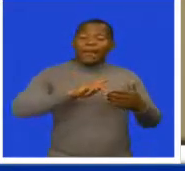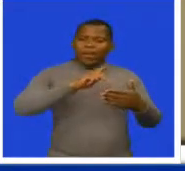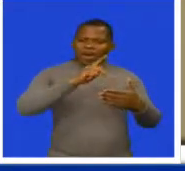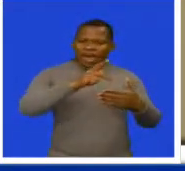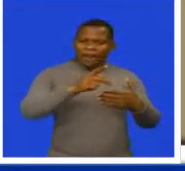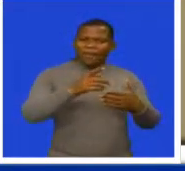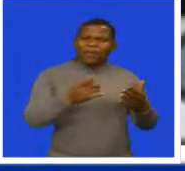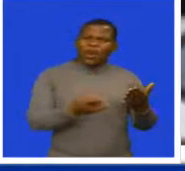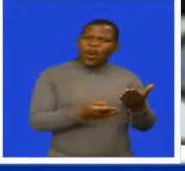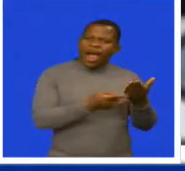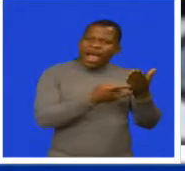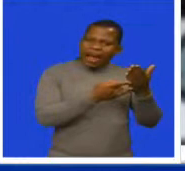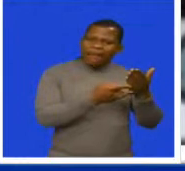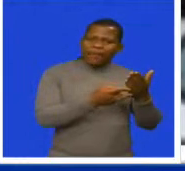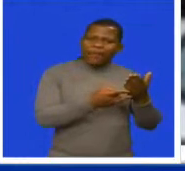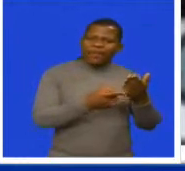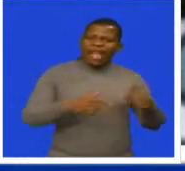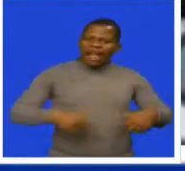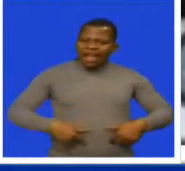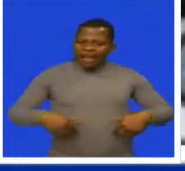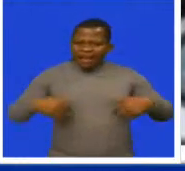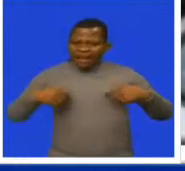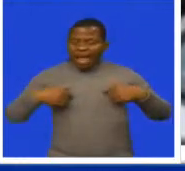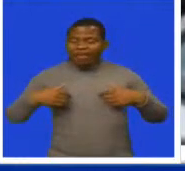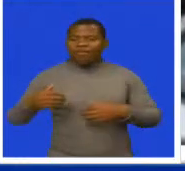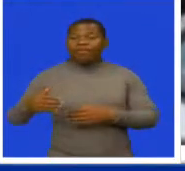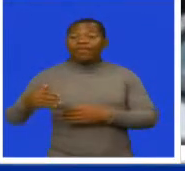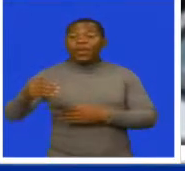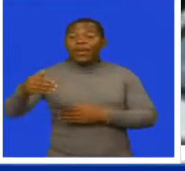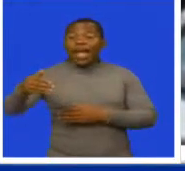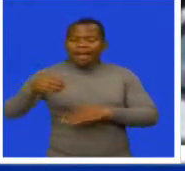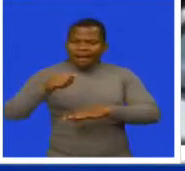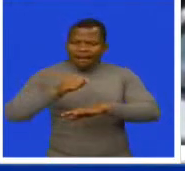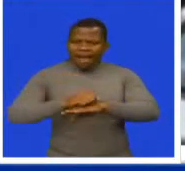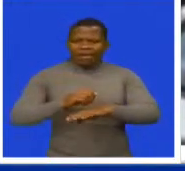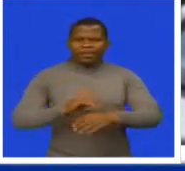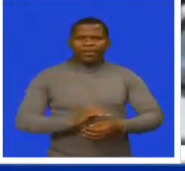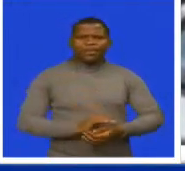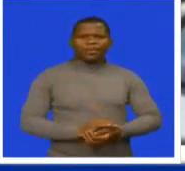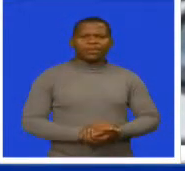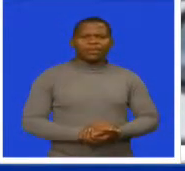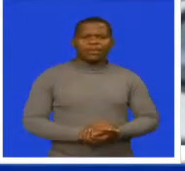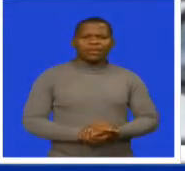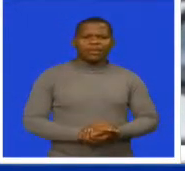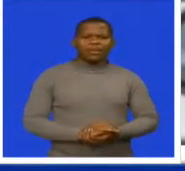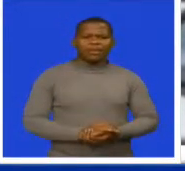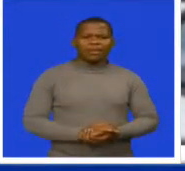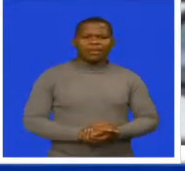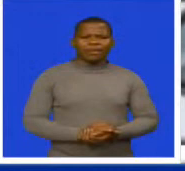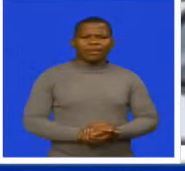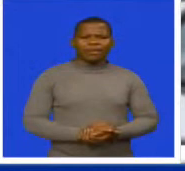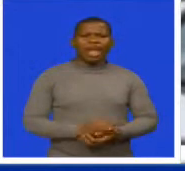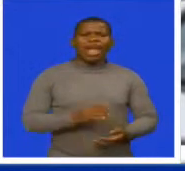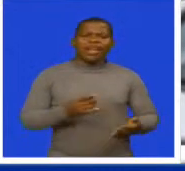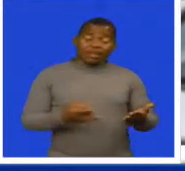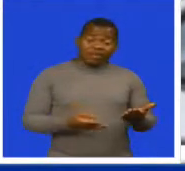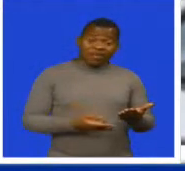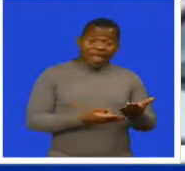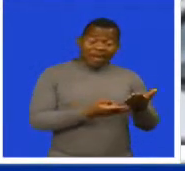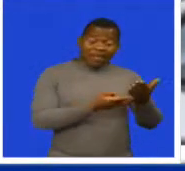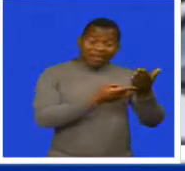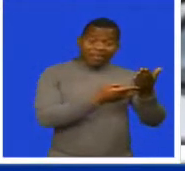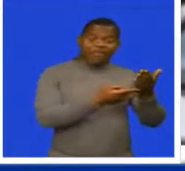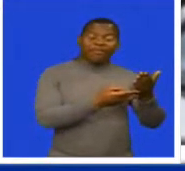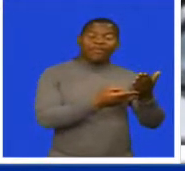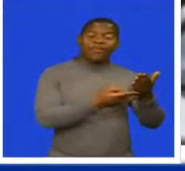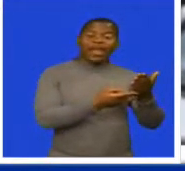nelikusasa lelihle. Kutawusita lokuthi lama programs lakhona lendiwa i-correctional services abe